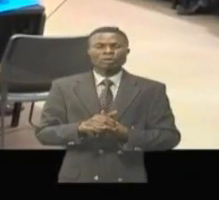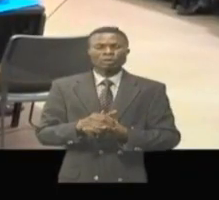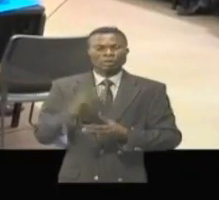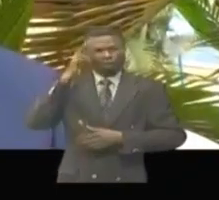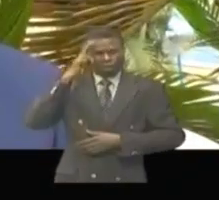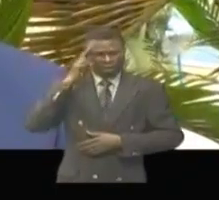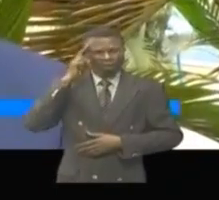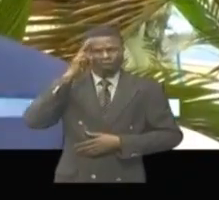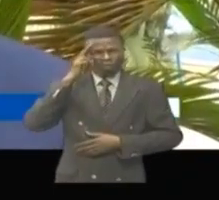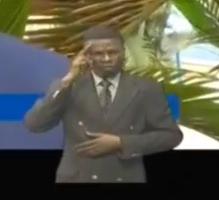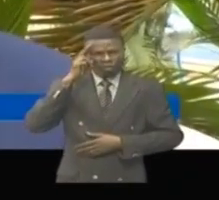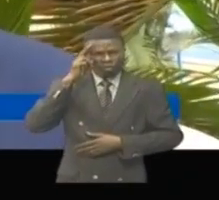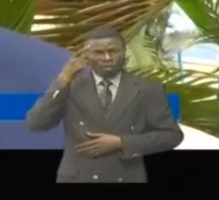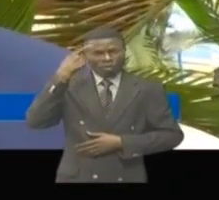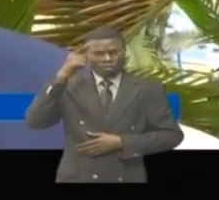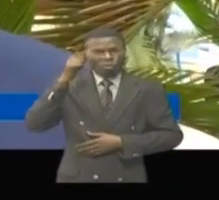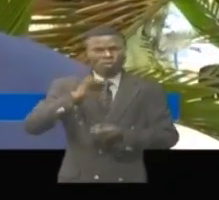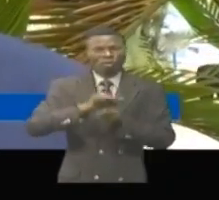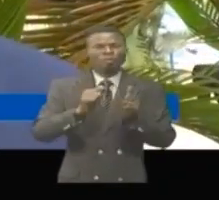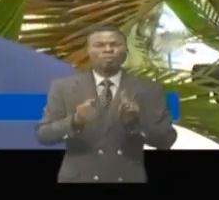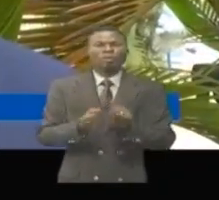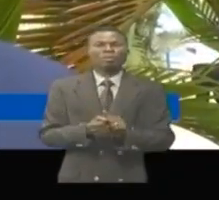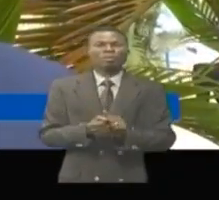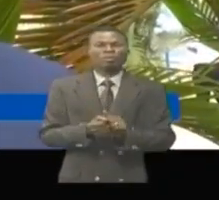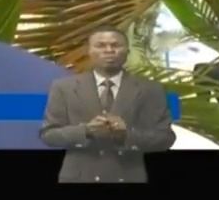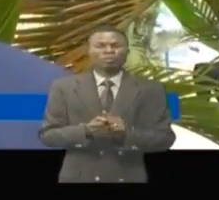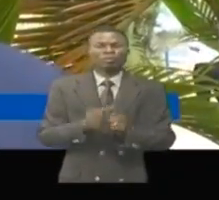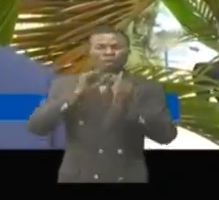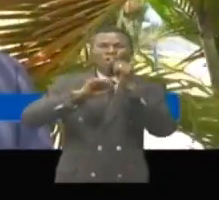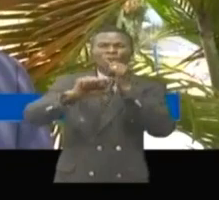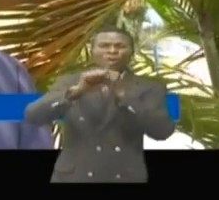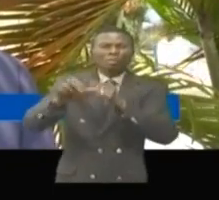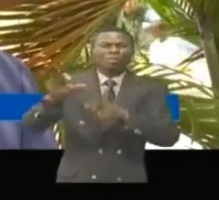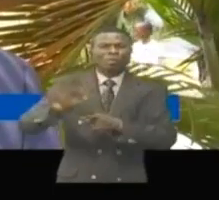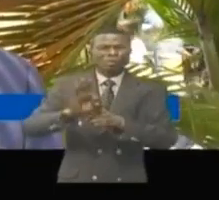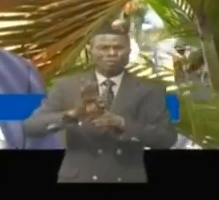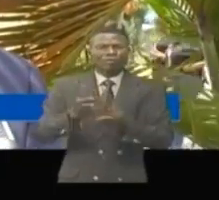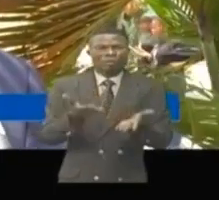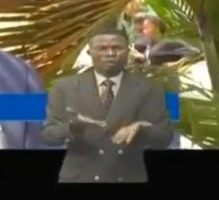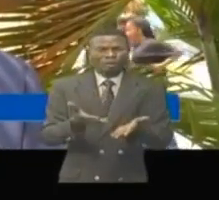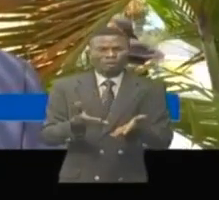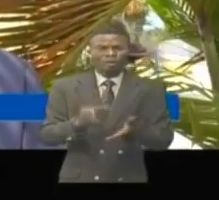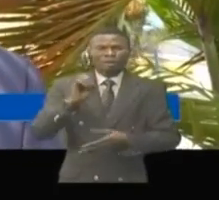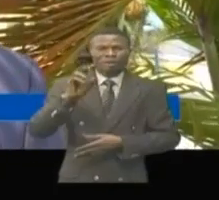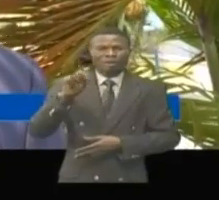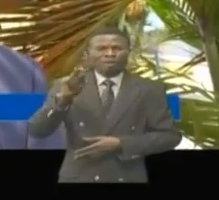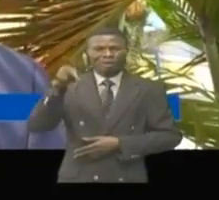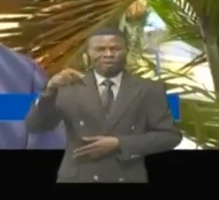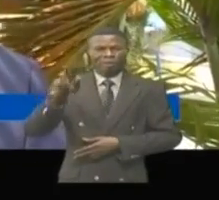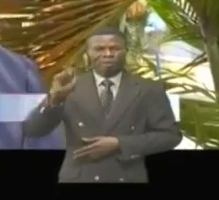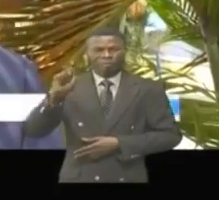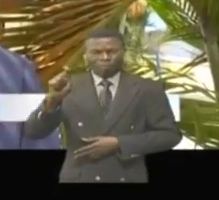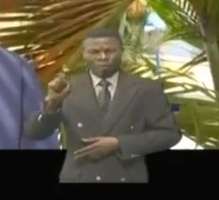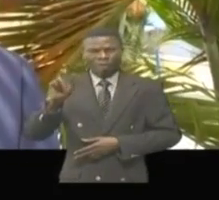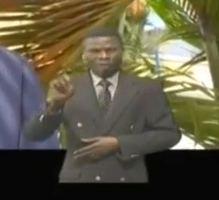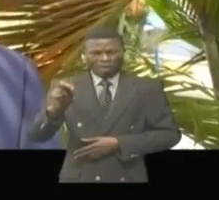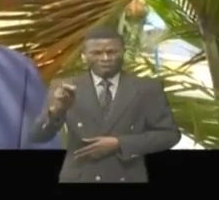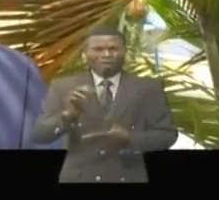réfléchir sur la promotion de la formation. La CNCP a été